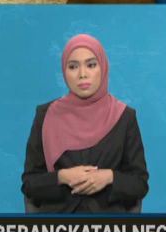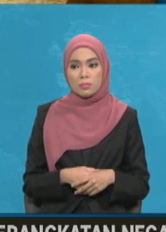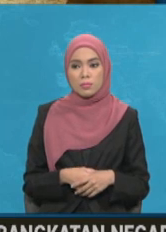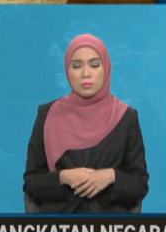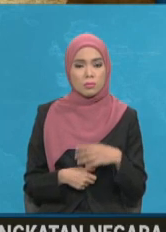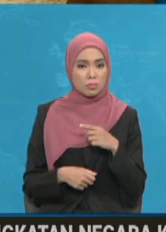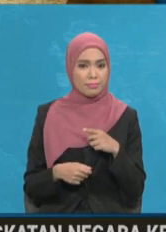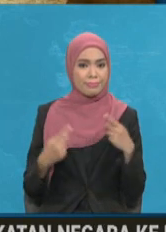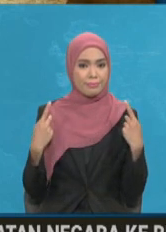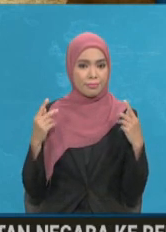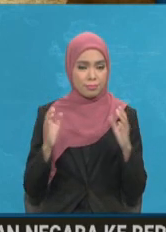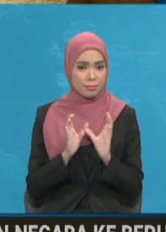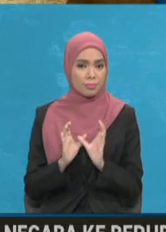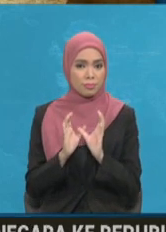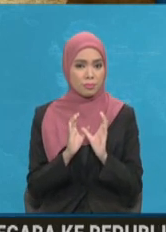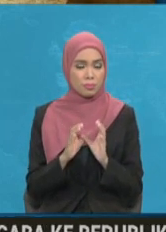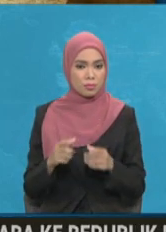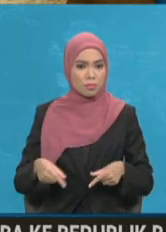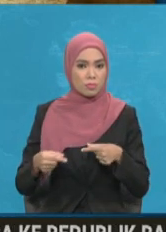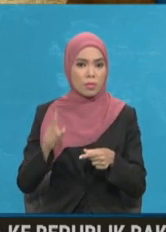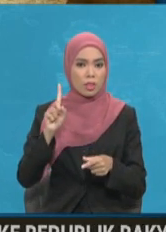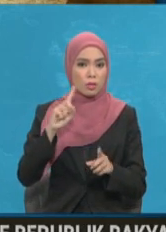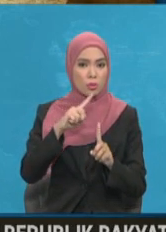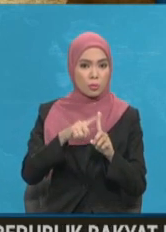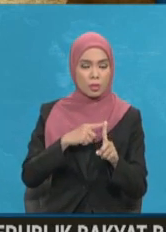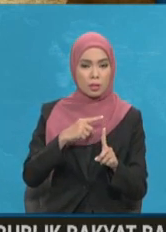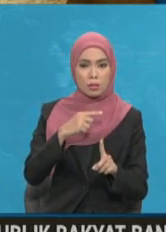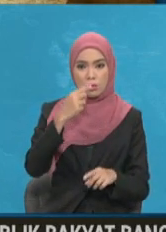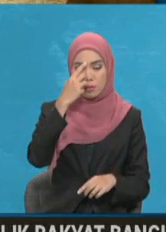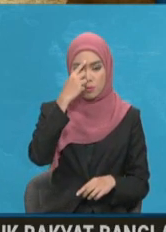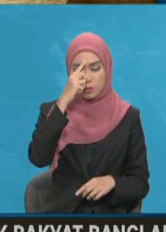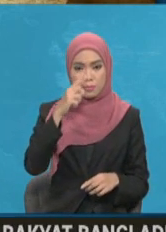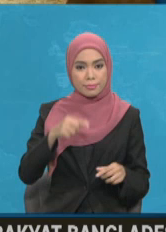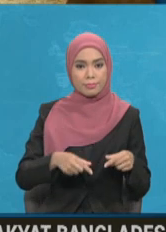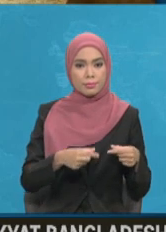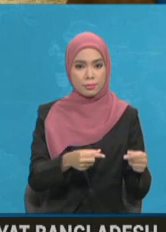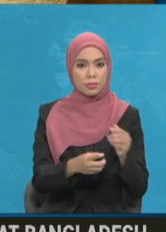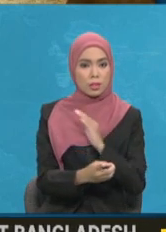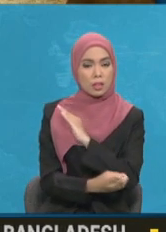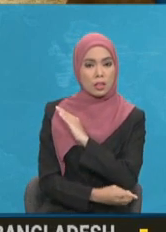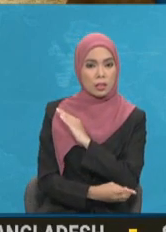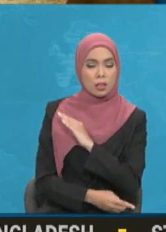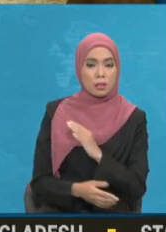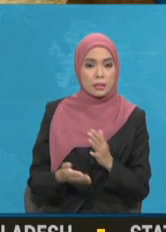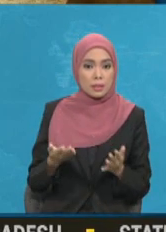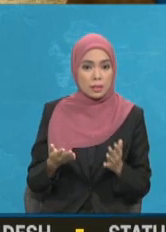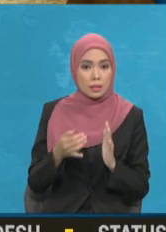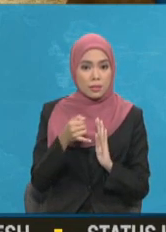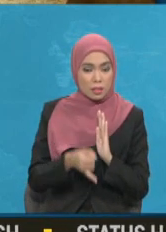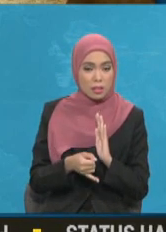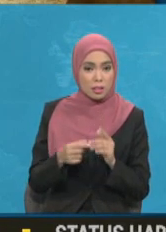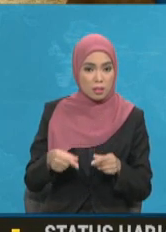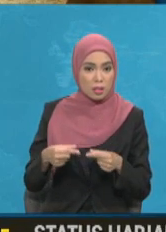Syarikat tersebut diberikan tempo seminggu untuk menjelaskan denda dan jika gagal menjelaskannya boleh dikenakan hukuman